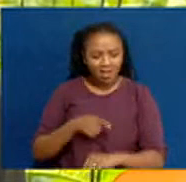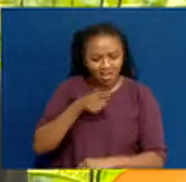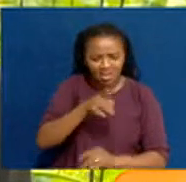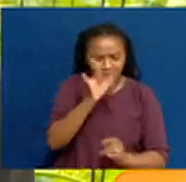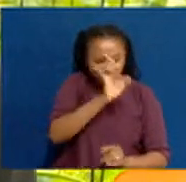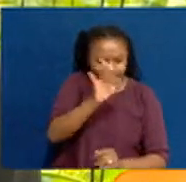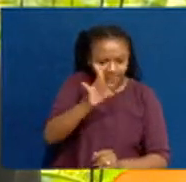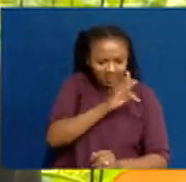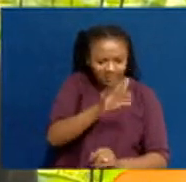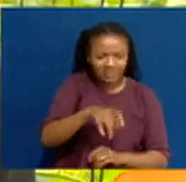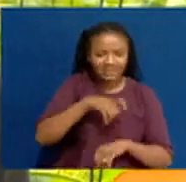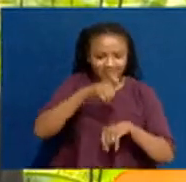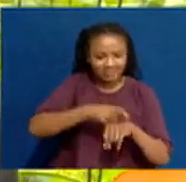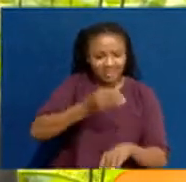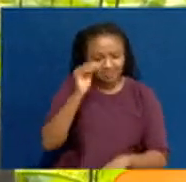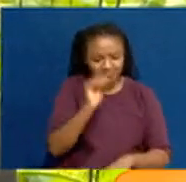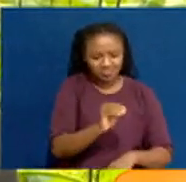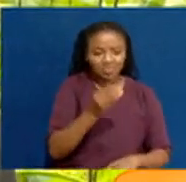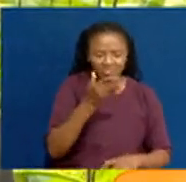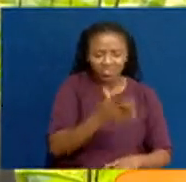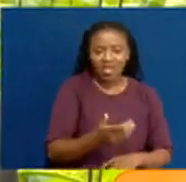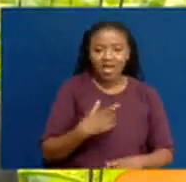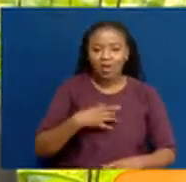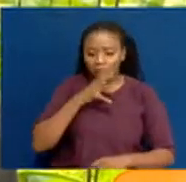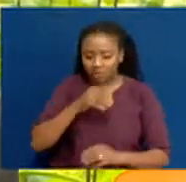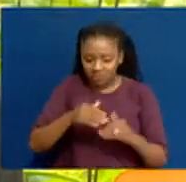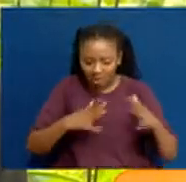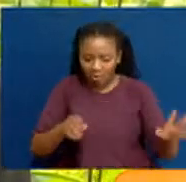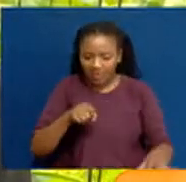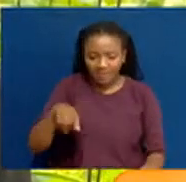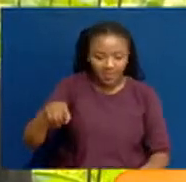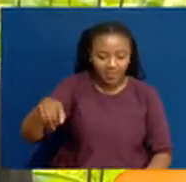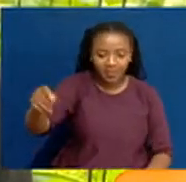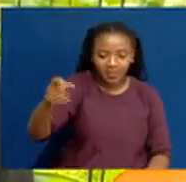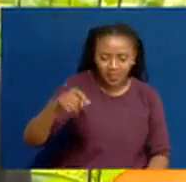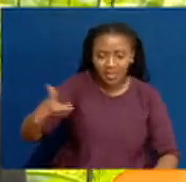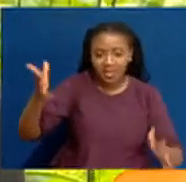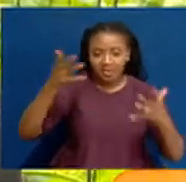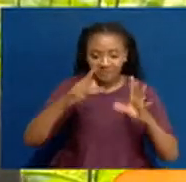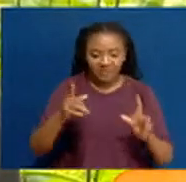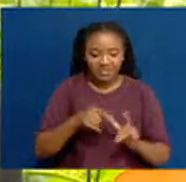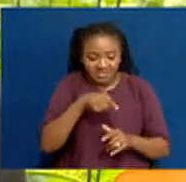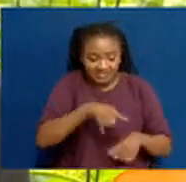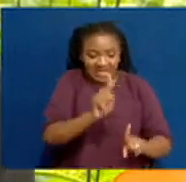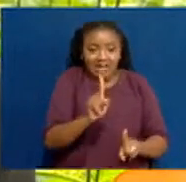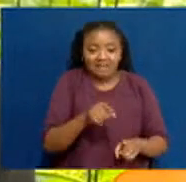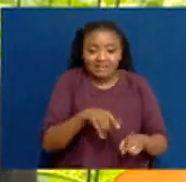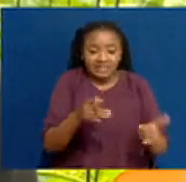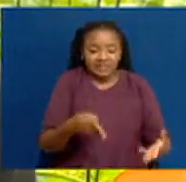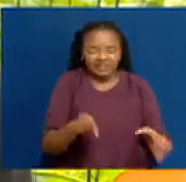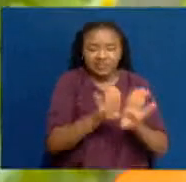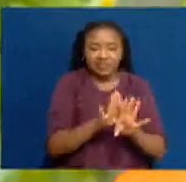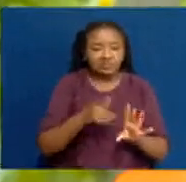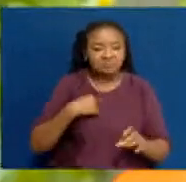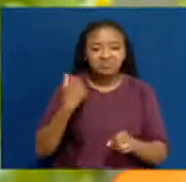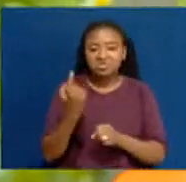kujifungua. Ikitosha inajifunga. Kazi yangu ni kufanya ile